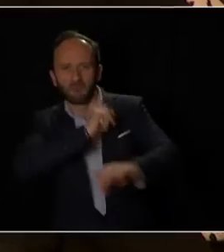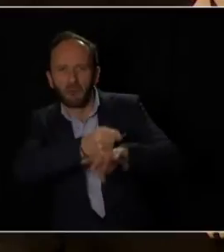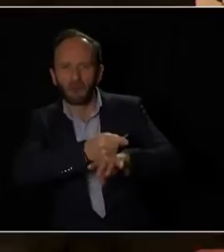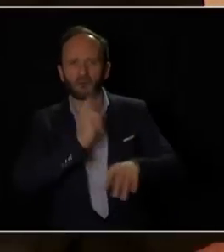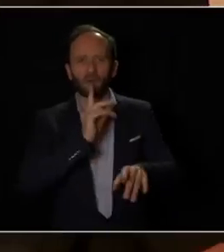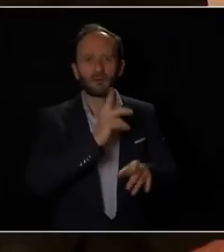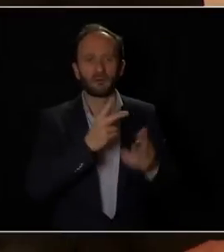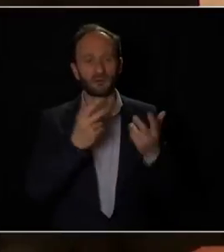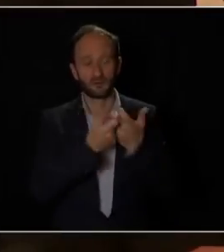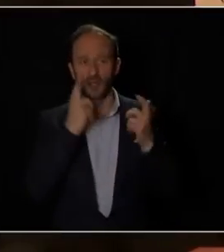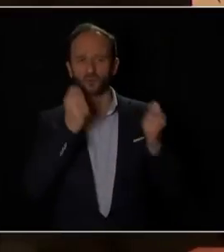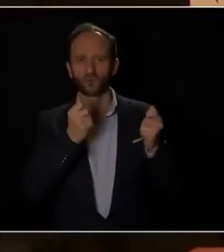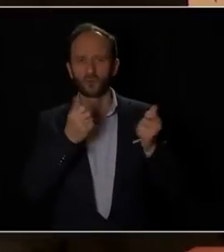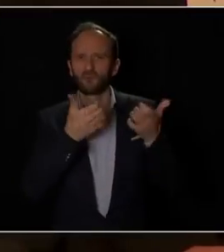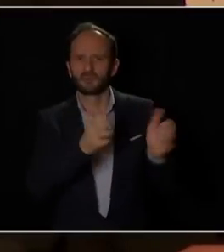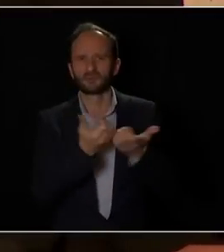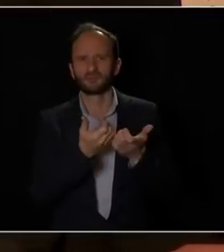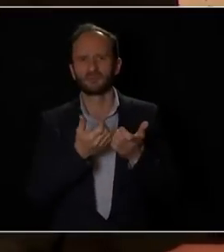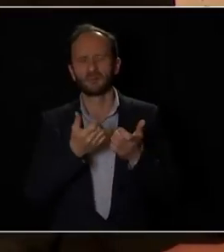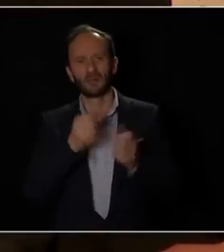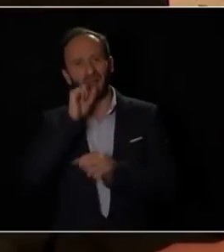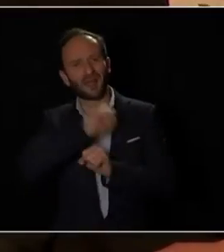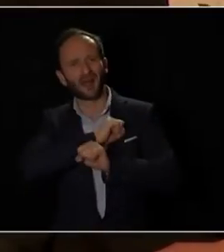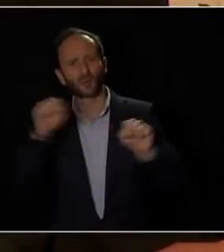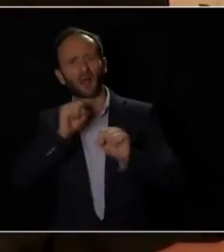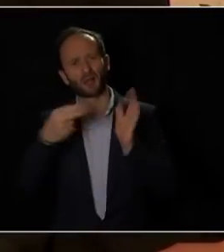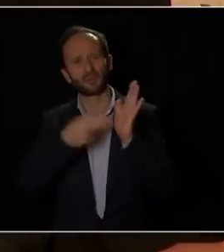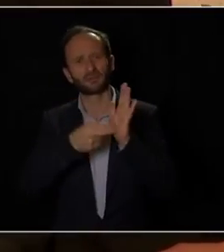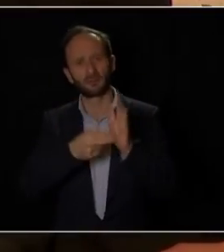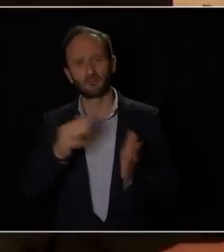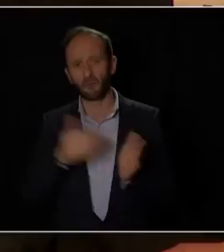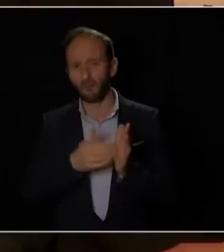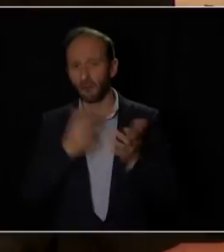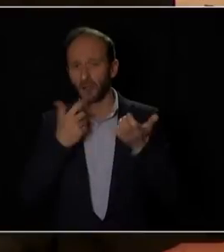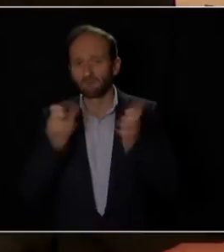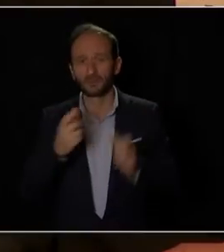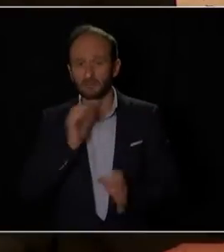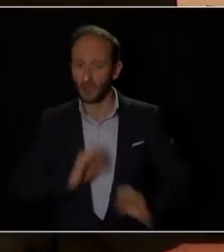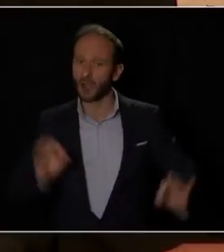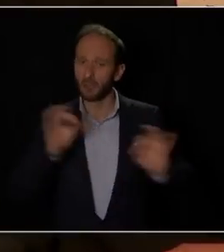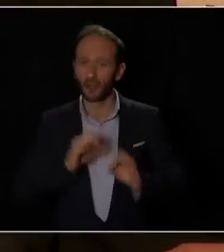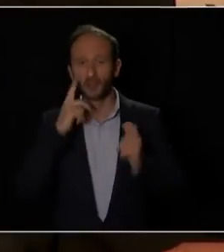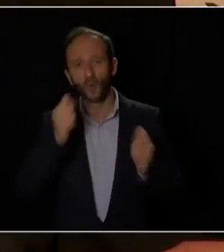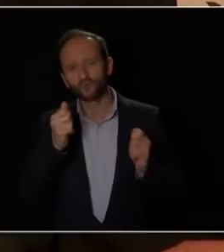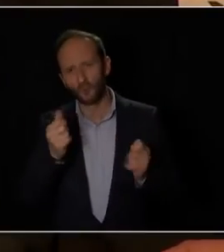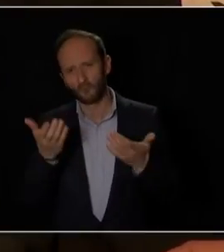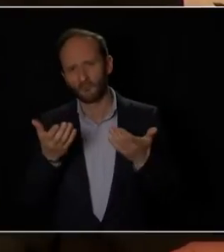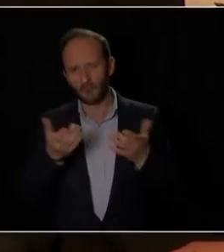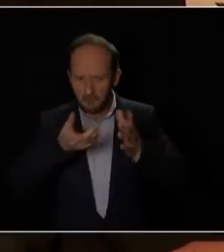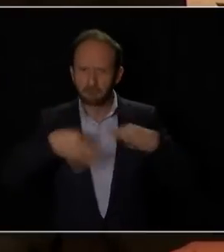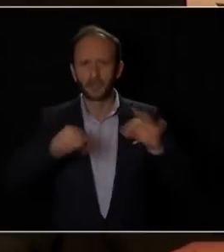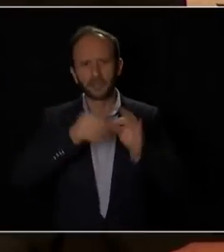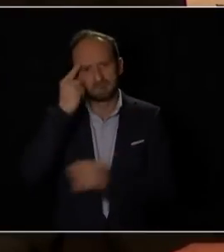Nice, après les attentats de Nice, on n'y a pas toujours échappé, hélas. Notre pays, je le pense sincèrement, doit éviter